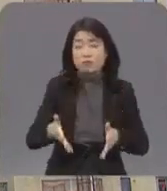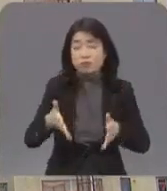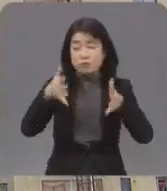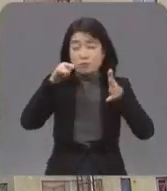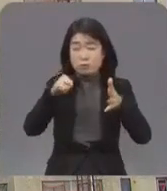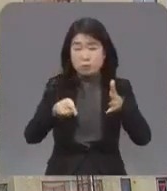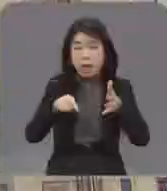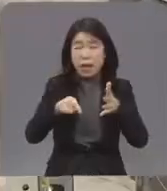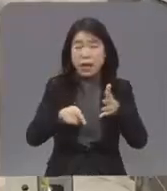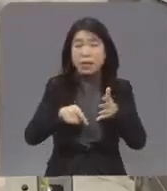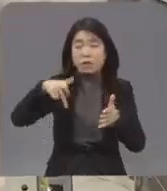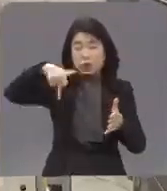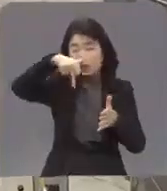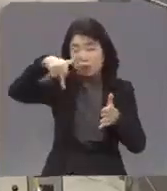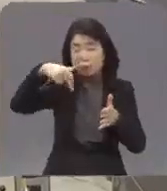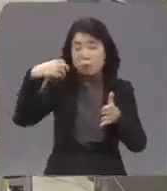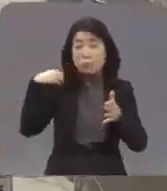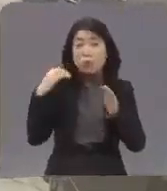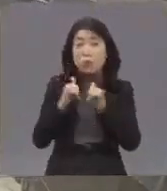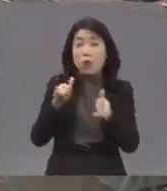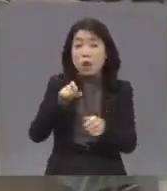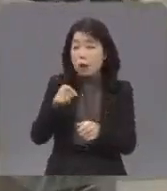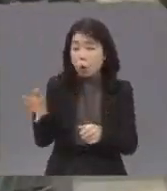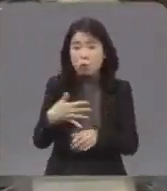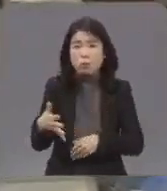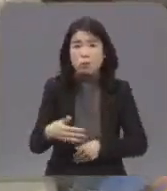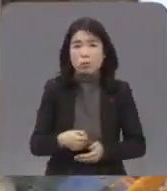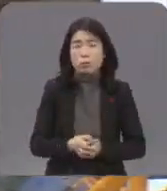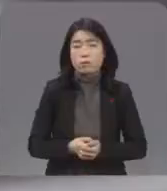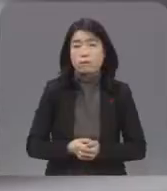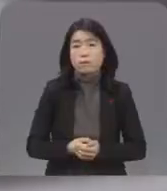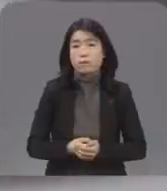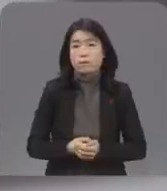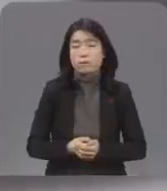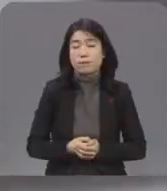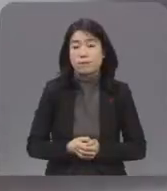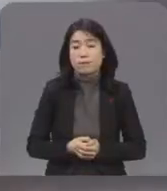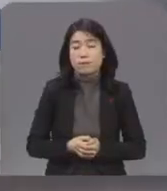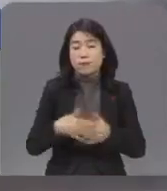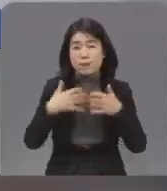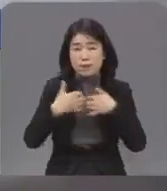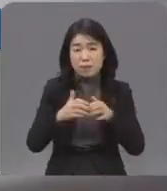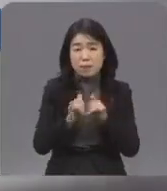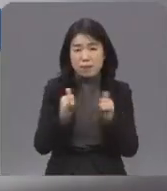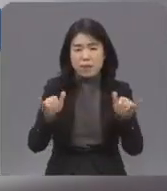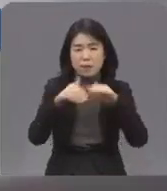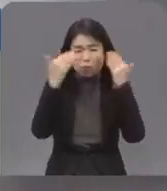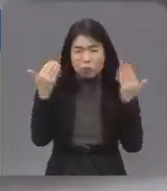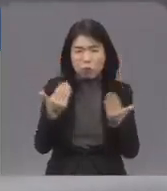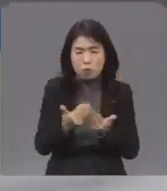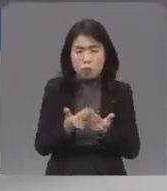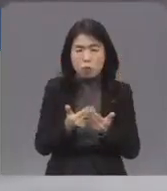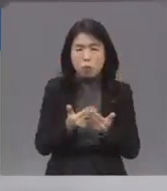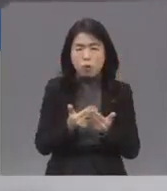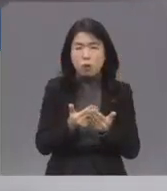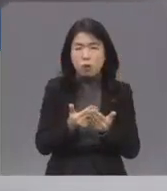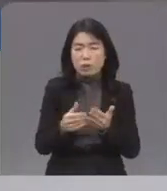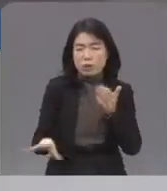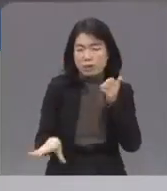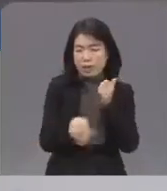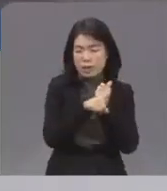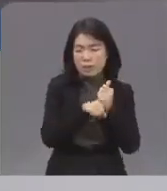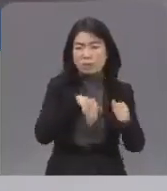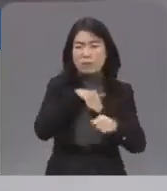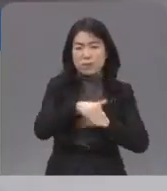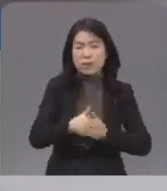받은 콘크리트 타설 업체의 직원은 없었던 것으로 드러났습니다. 장비와 인력을 다 수급하는 형태로 한번 진행이